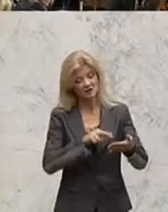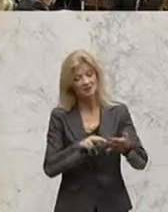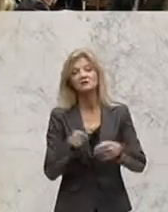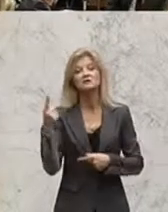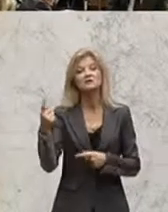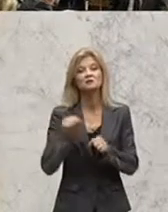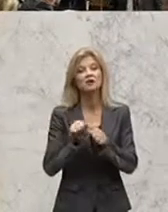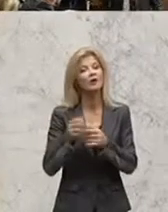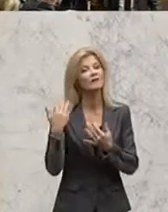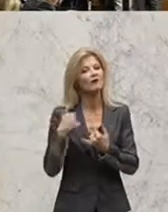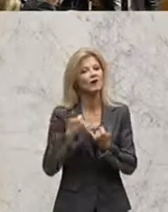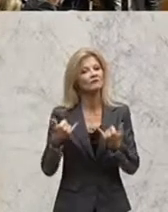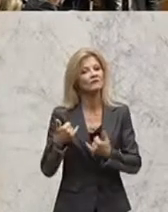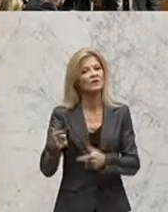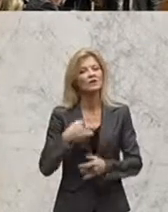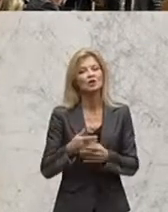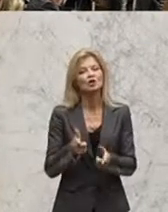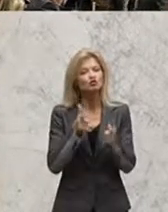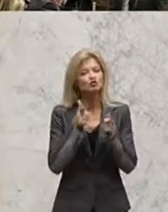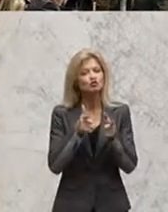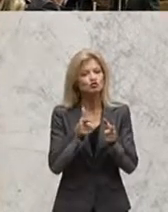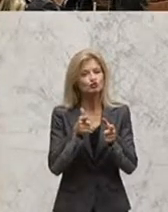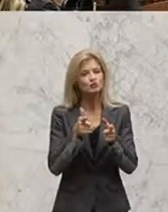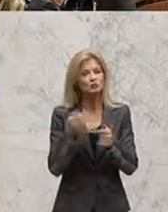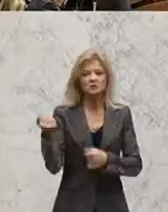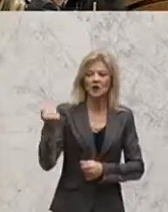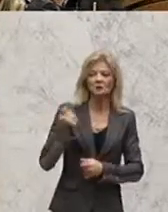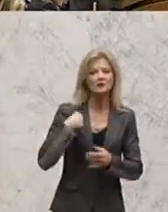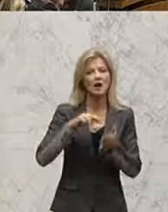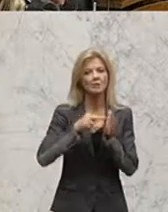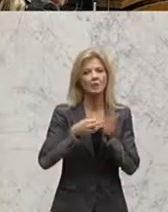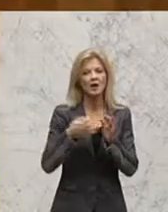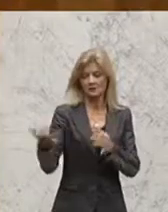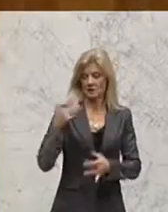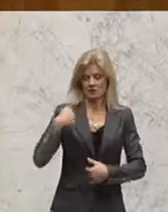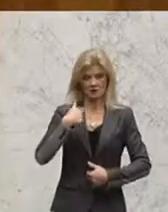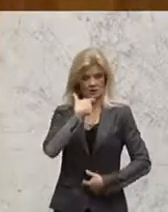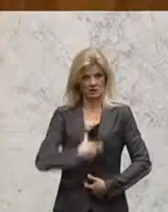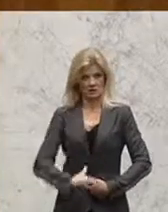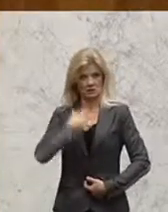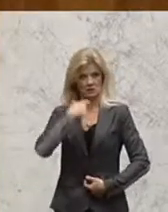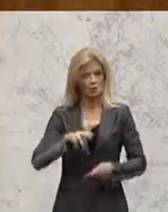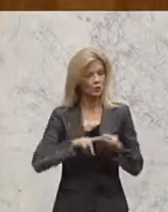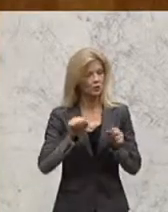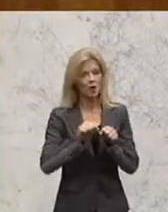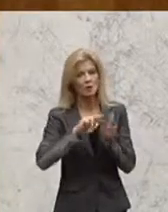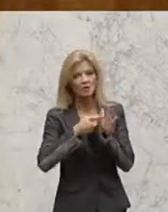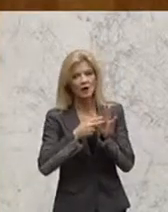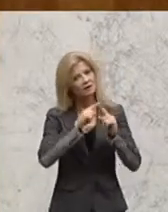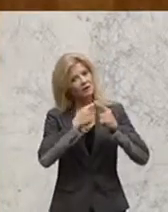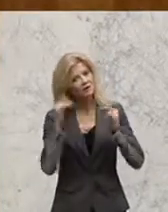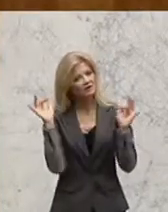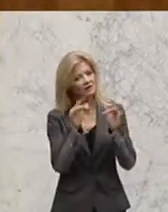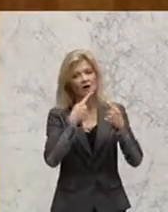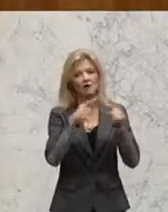Schussattentat auf meine Person geplant gehabt hat am Viktor-Adler-Markt und andere Attentate gegen Politiker offenbar auch in Planung gehabt hat. Und der dann festgenommen